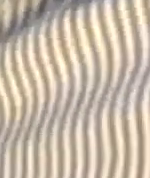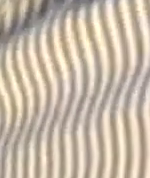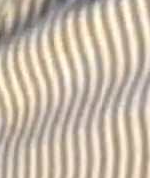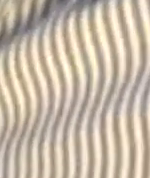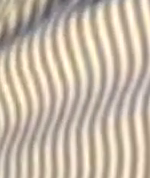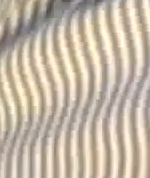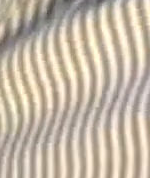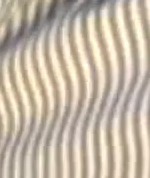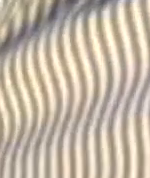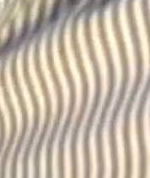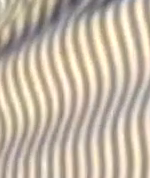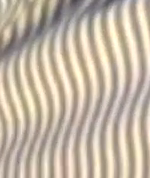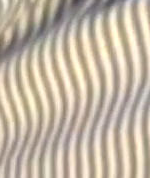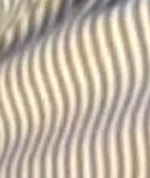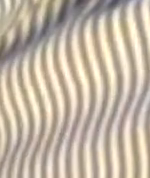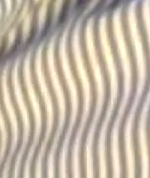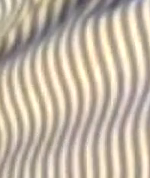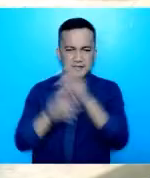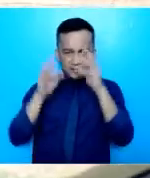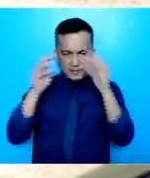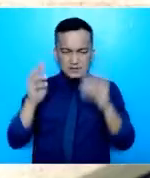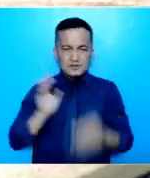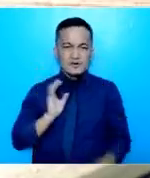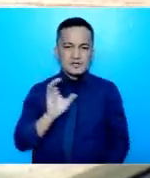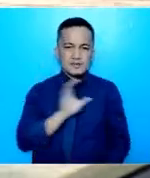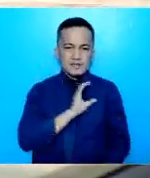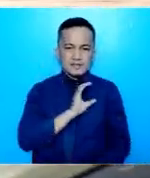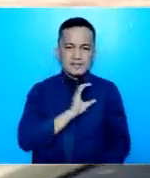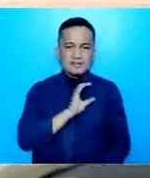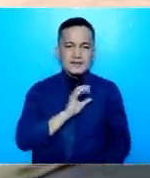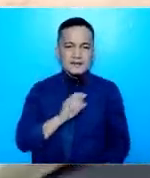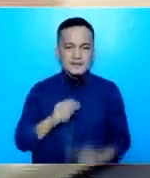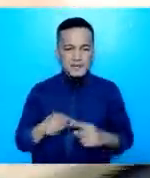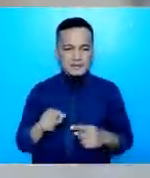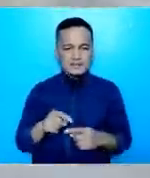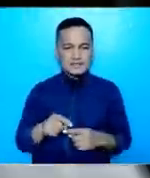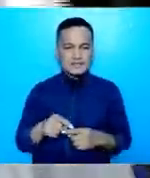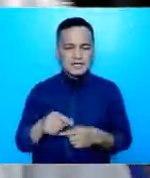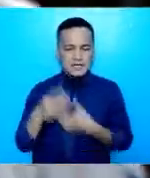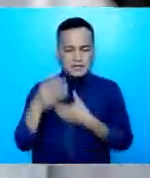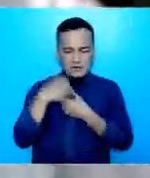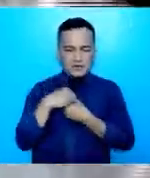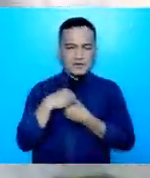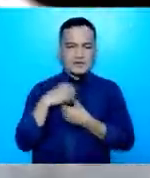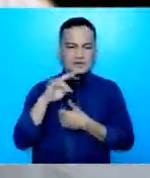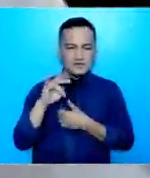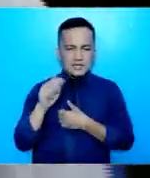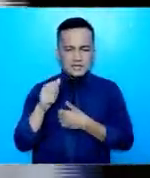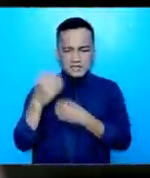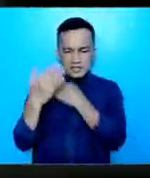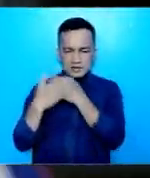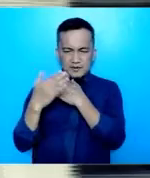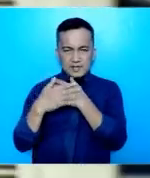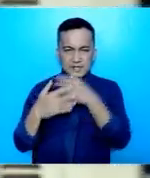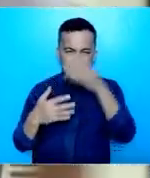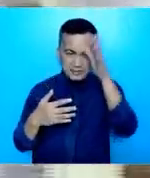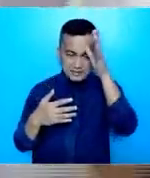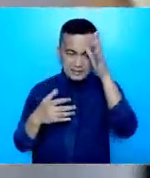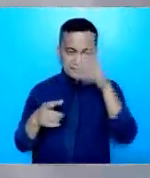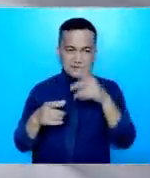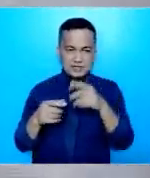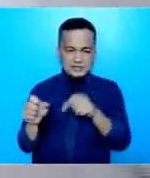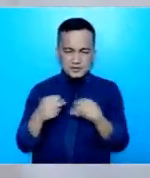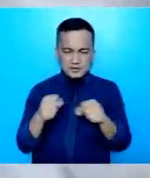Leyte bilang mayor at congressman. Pero baon daw lagi ni Juliana ang mga bilin ni Goma na kanyang sports